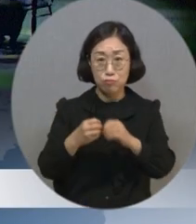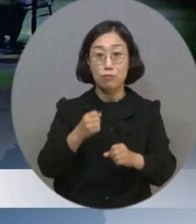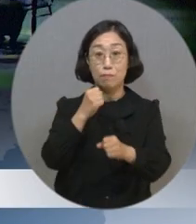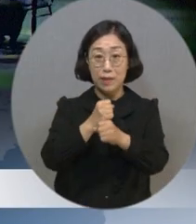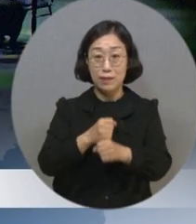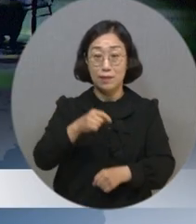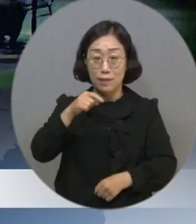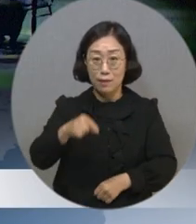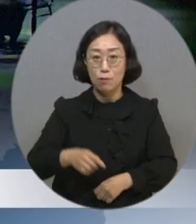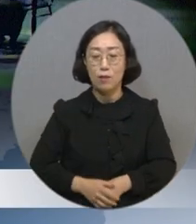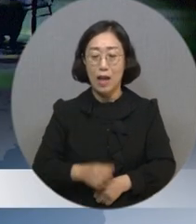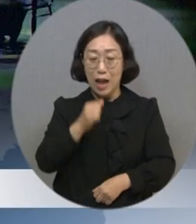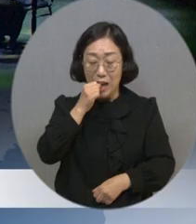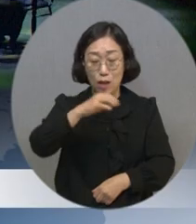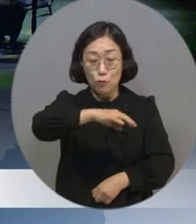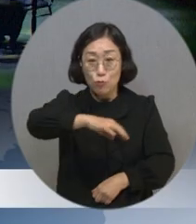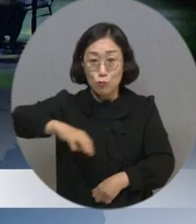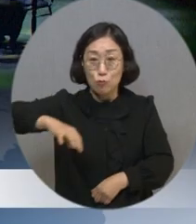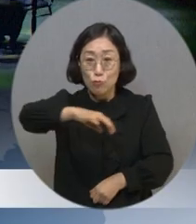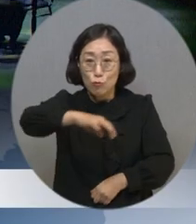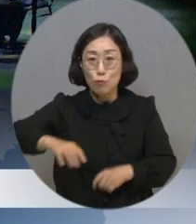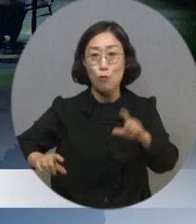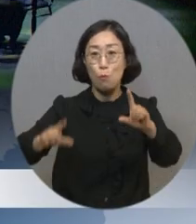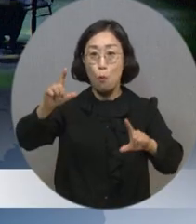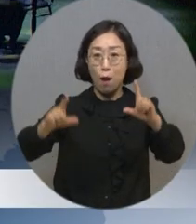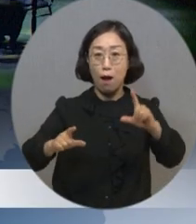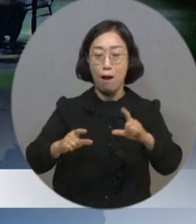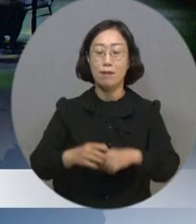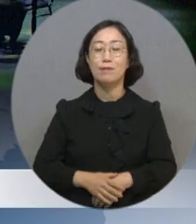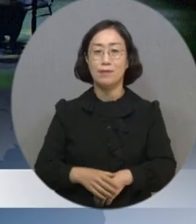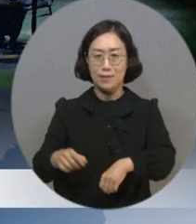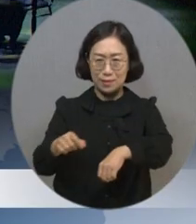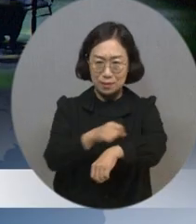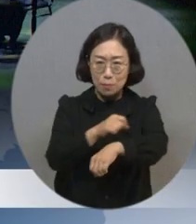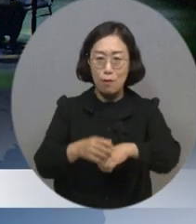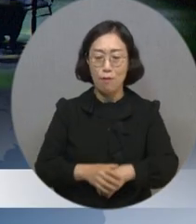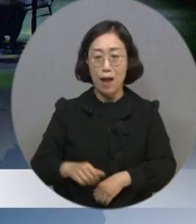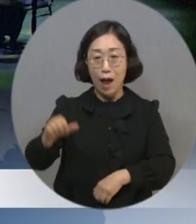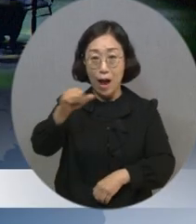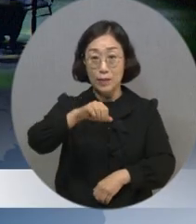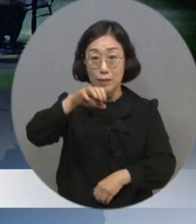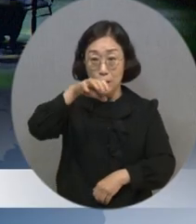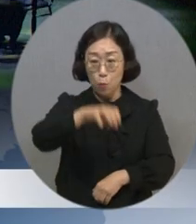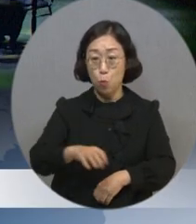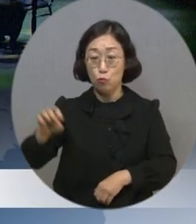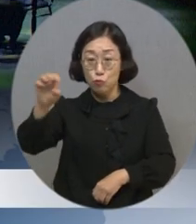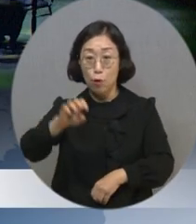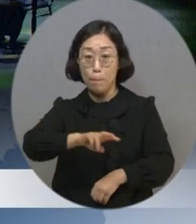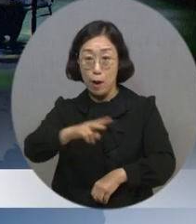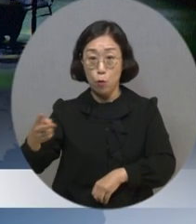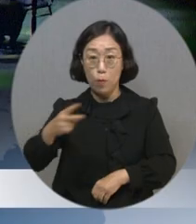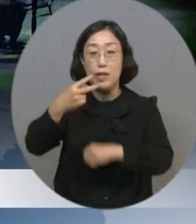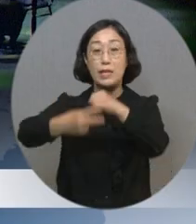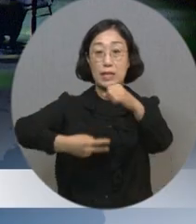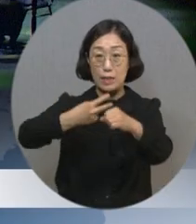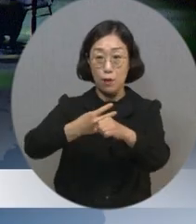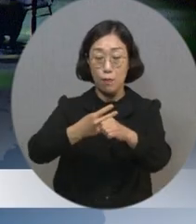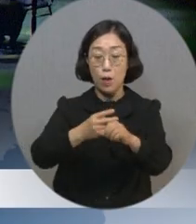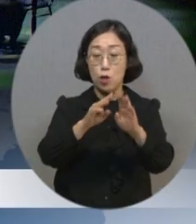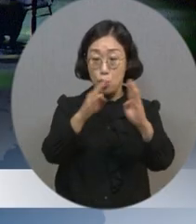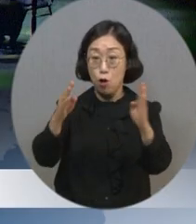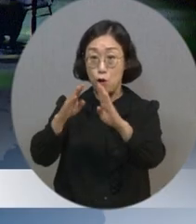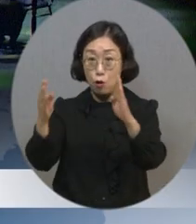유일하게 쇠줄을 가진 현악기인데요. 아시아와 유럽에서 2년을 주기로 번갈아 열리는 세계